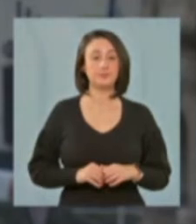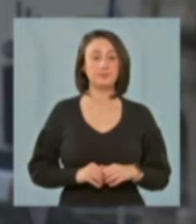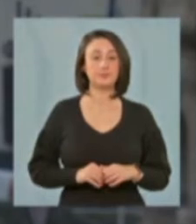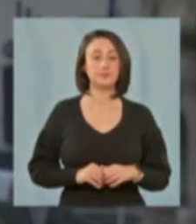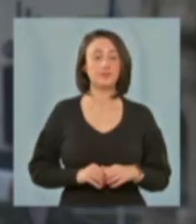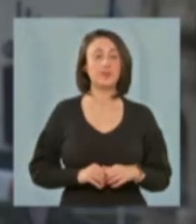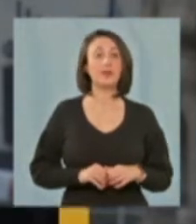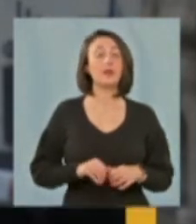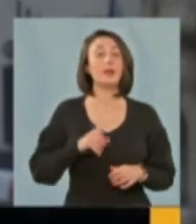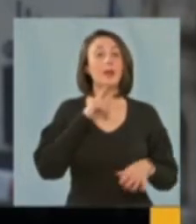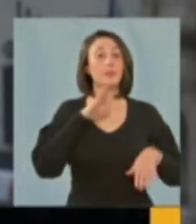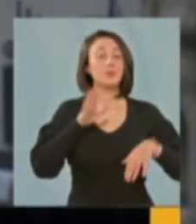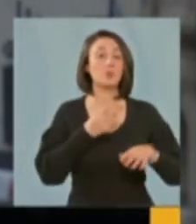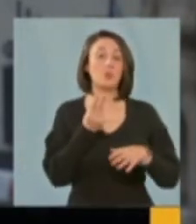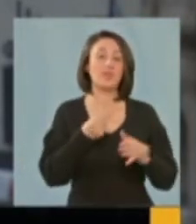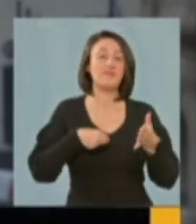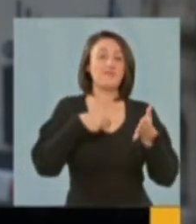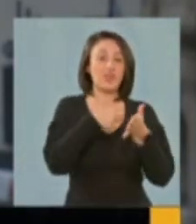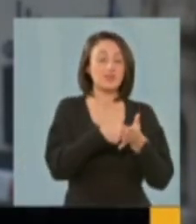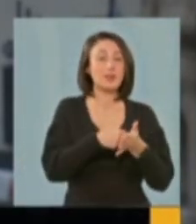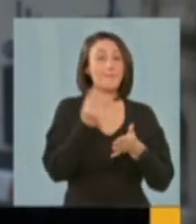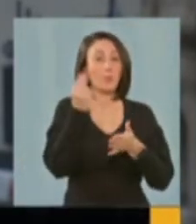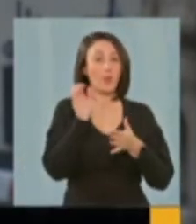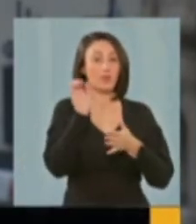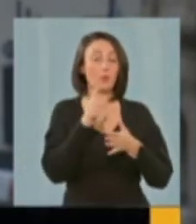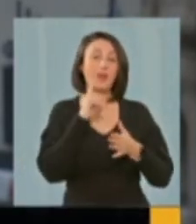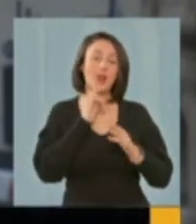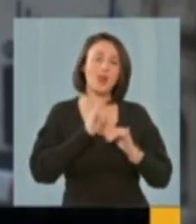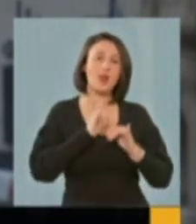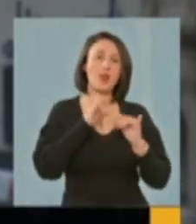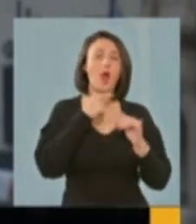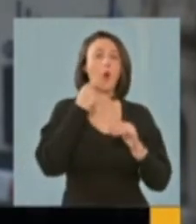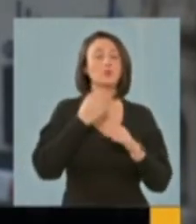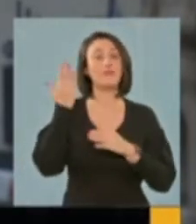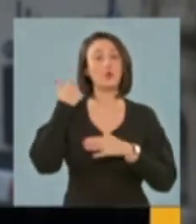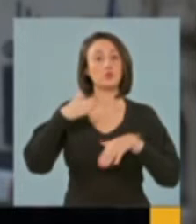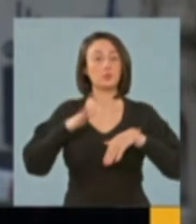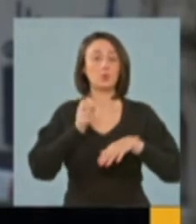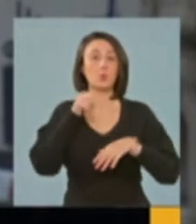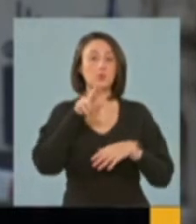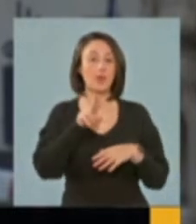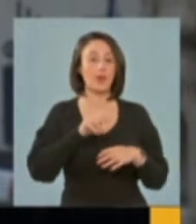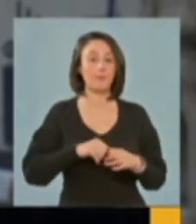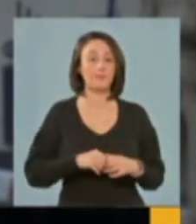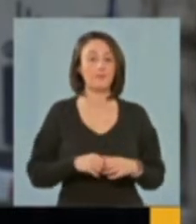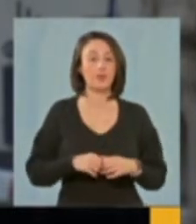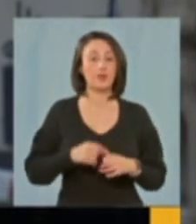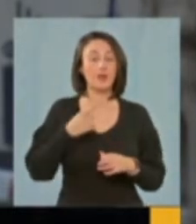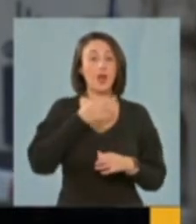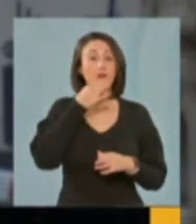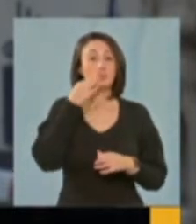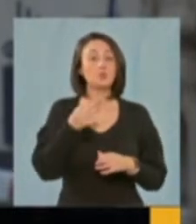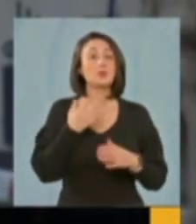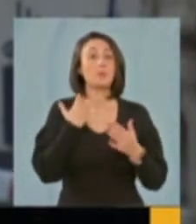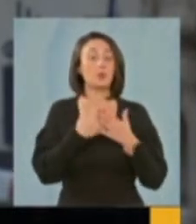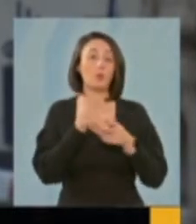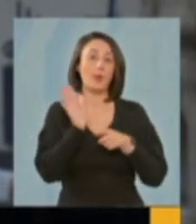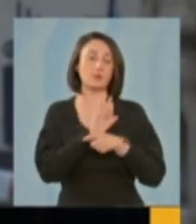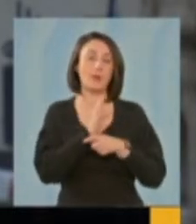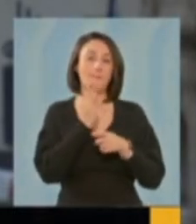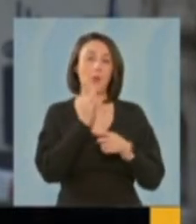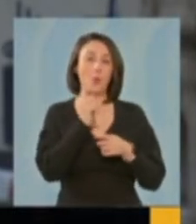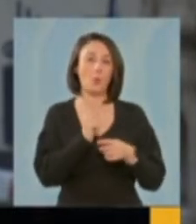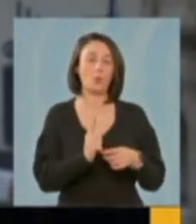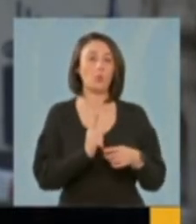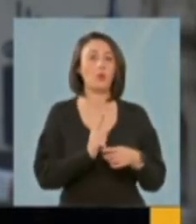Dan Vâlceanu, ministrul investițiilor și proiectelor europene, îl laudă de zor pe fostul ministru USR Cristian Ghinea. Acesta a afirmat în cadrul emisiunii B1 TV